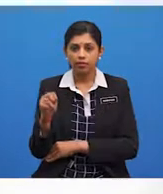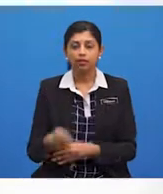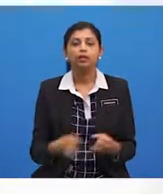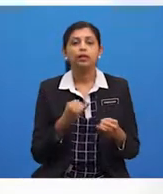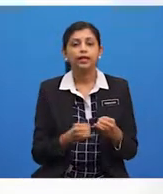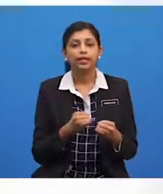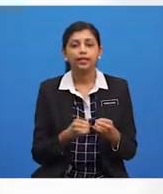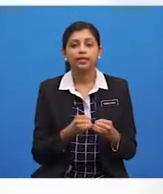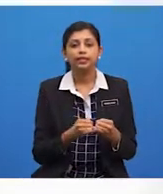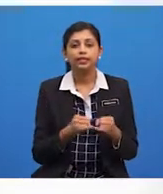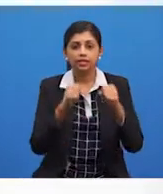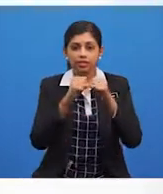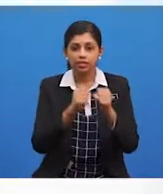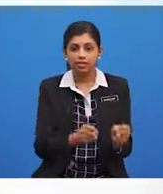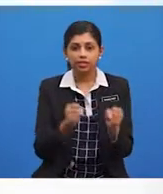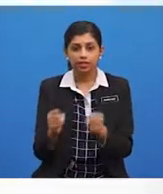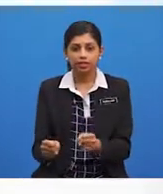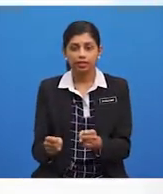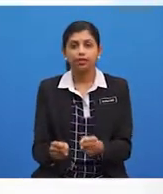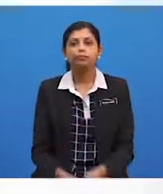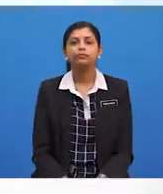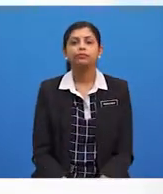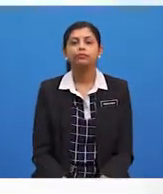kelima, sistem pemerintahan.